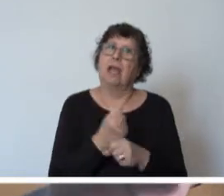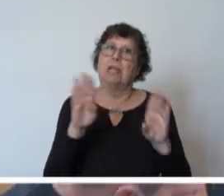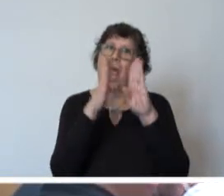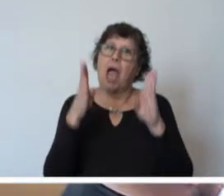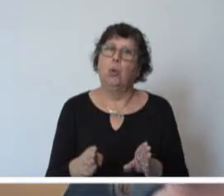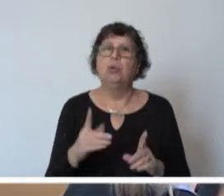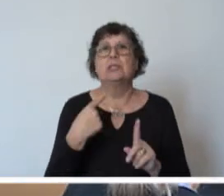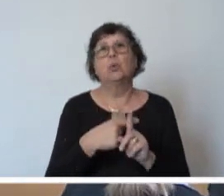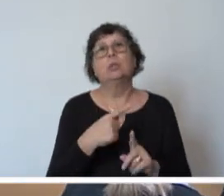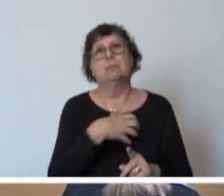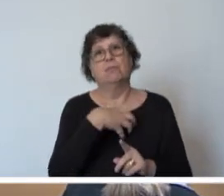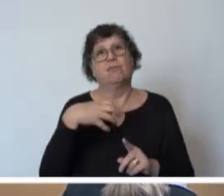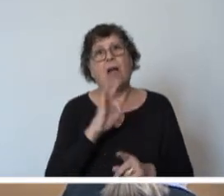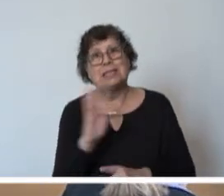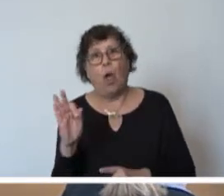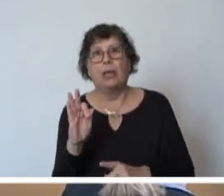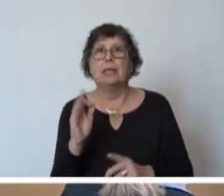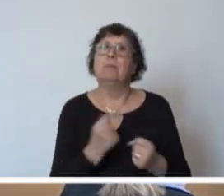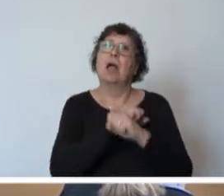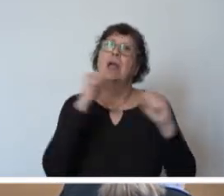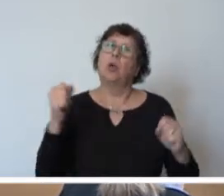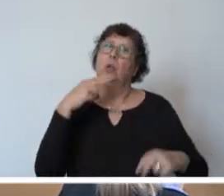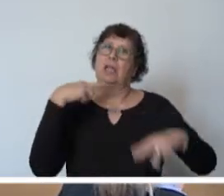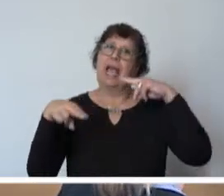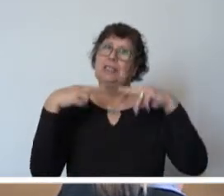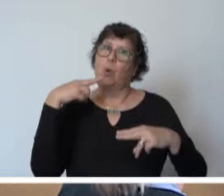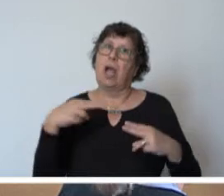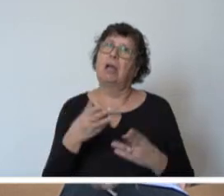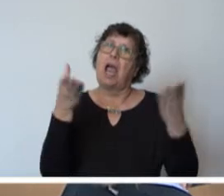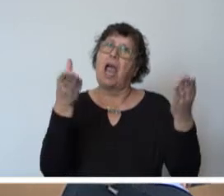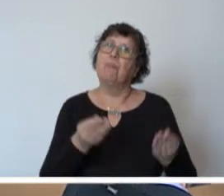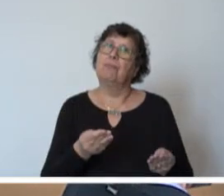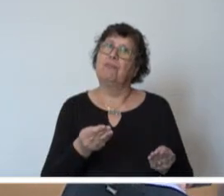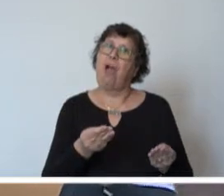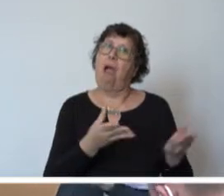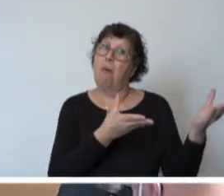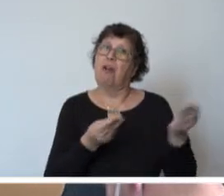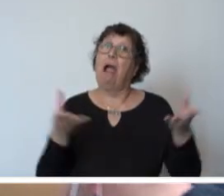Fraktionen nunmehr in das große Restaurant zu einem Empfang einladen, bei dem